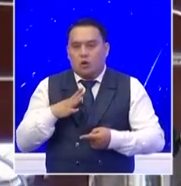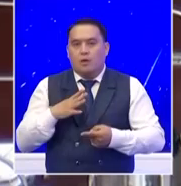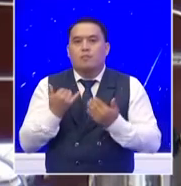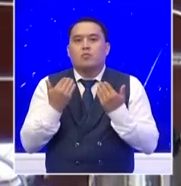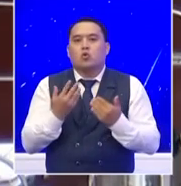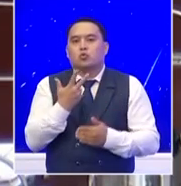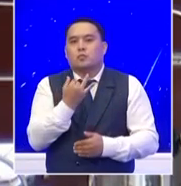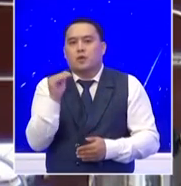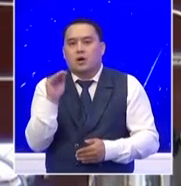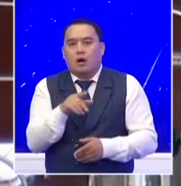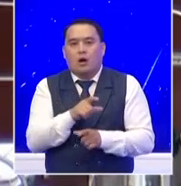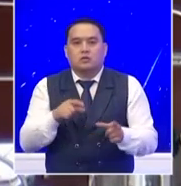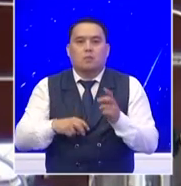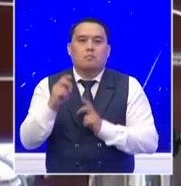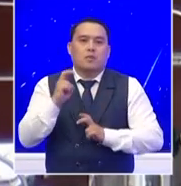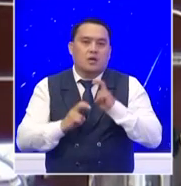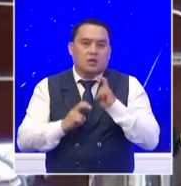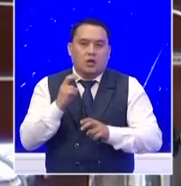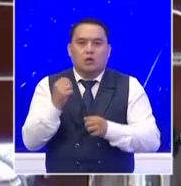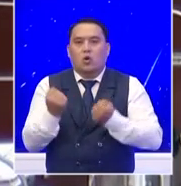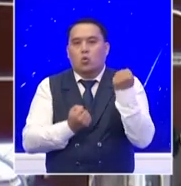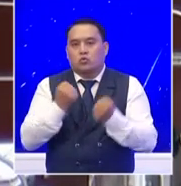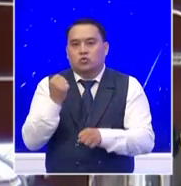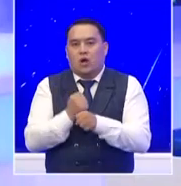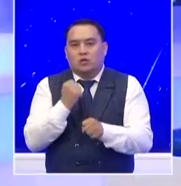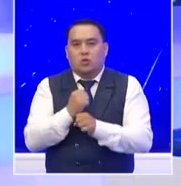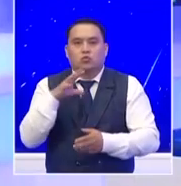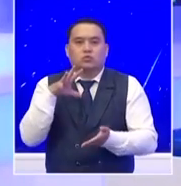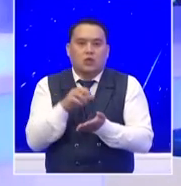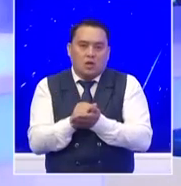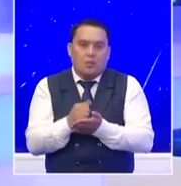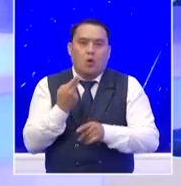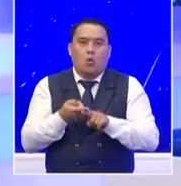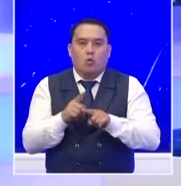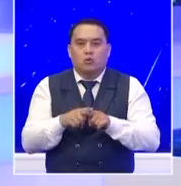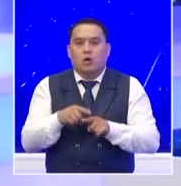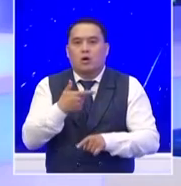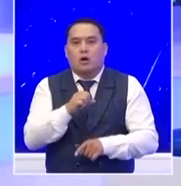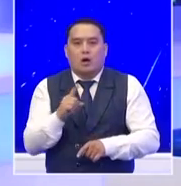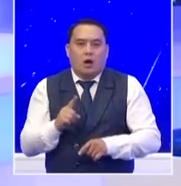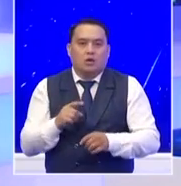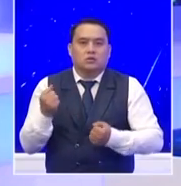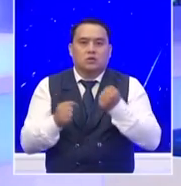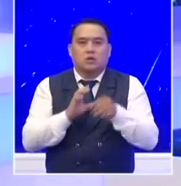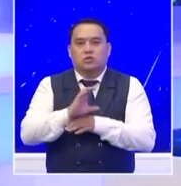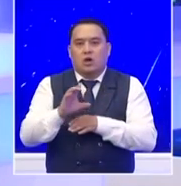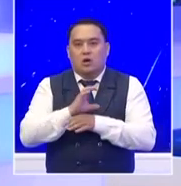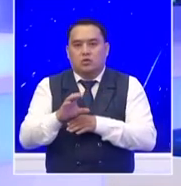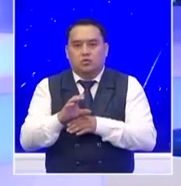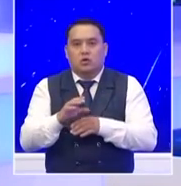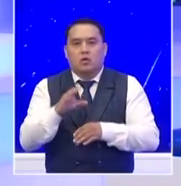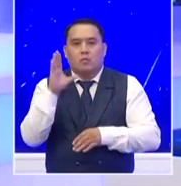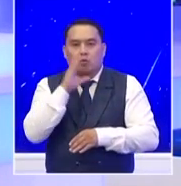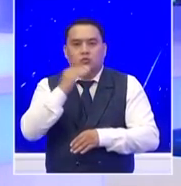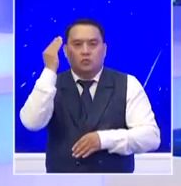Бүгінгі таңда 3 000-ға жуық кәсіпорын темір тұлпар жасаумен айналысады. Әсіресе еліміздің мұнай-газ көліктерін шығаруға әлеуеті